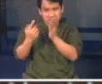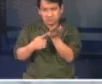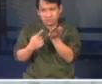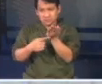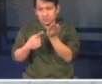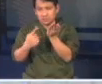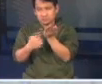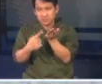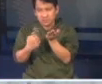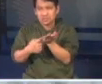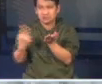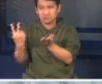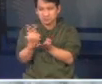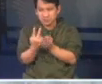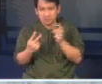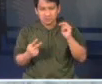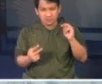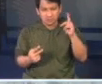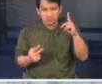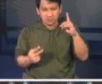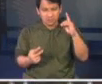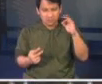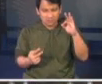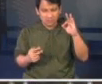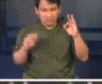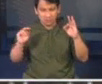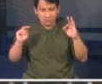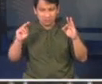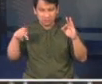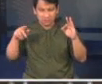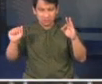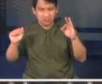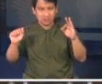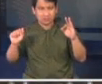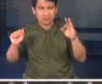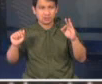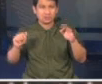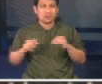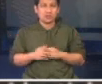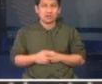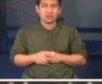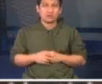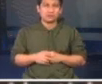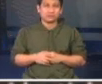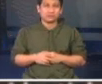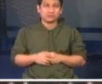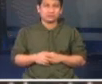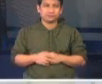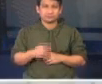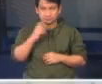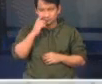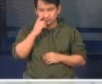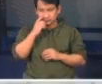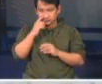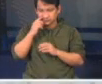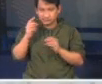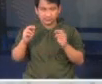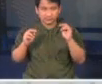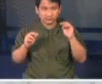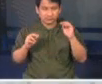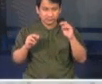NDF, NPA, pati yung, sayo lang natin yung legal front nila, NPA,